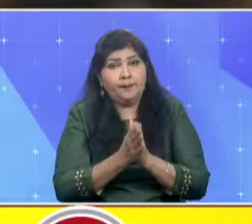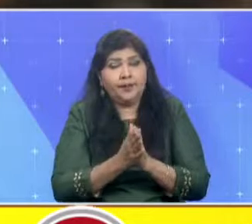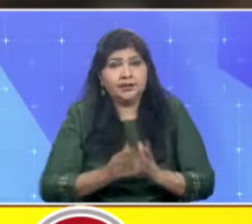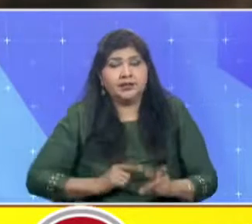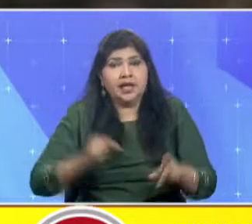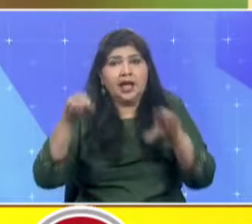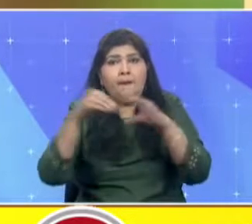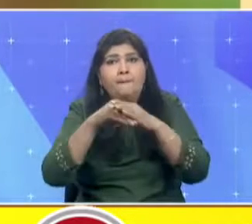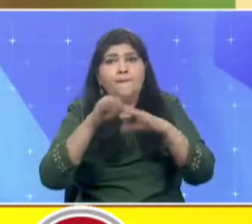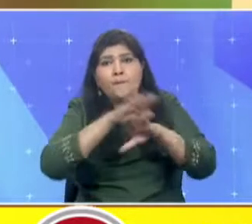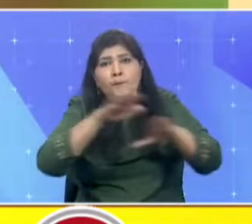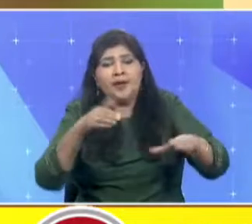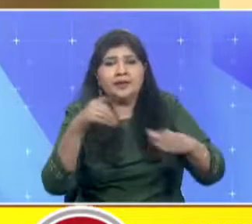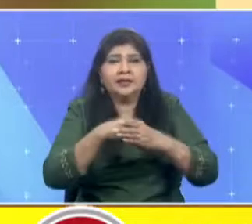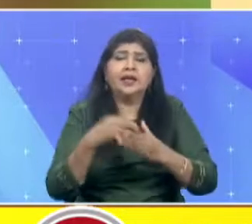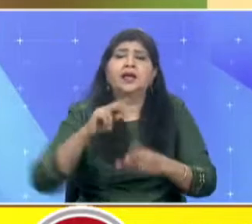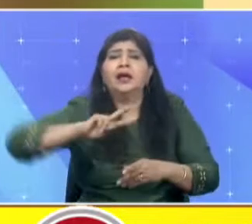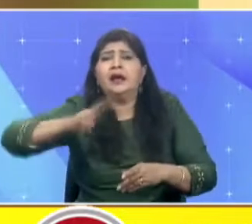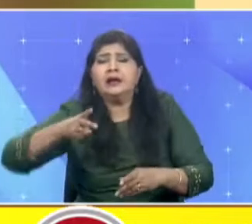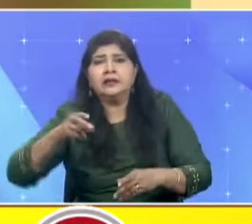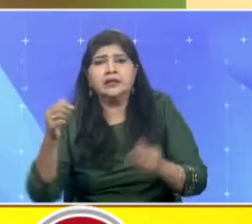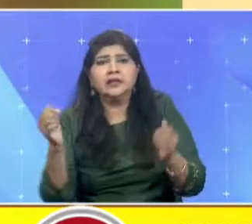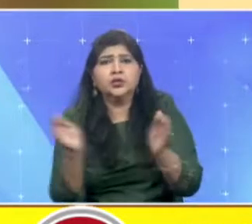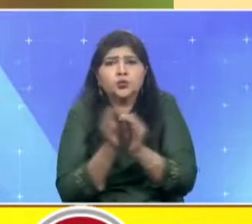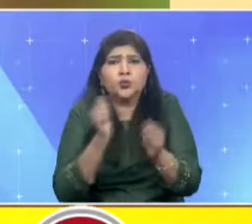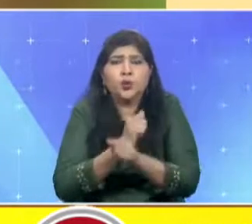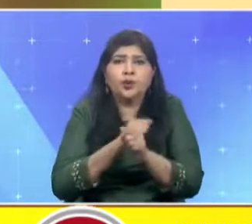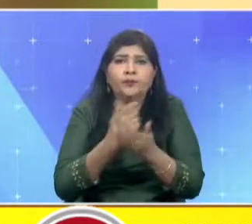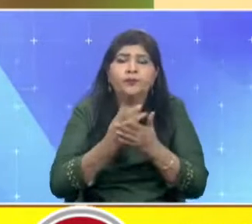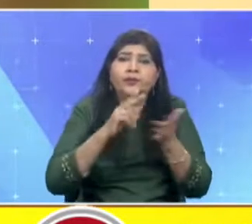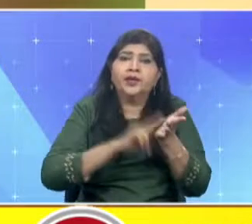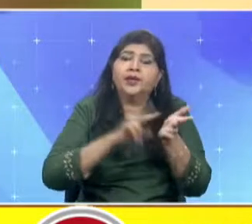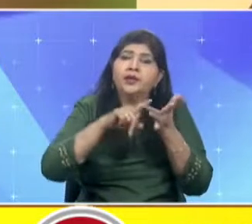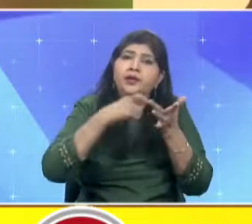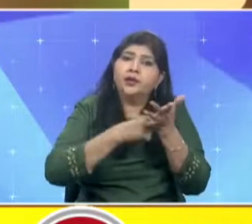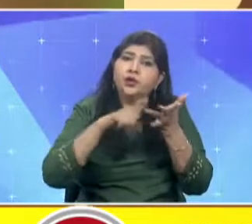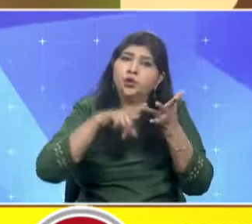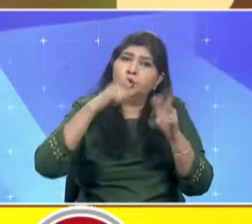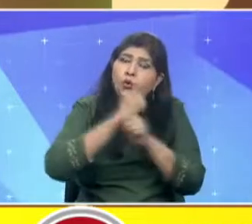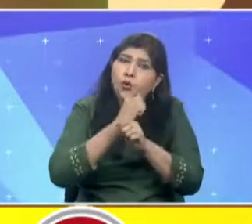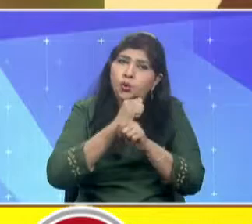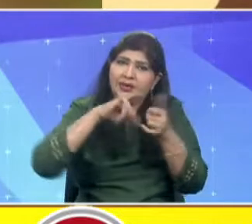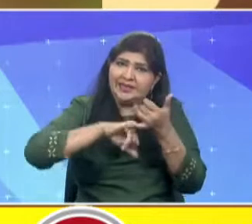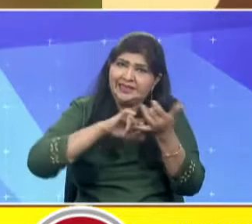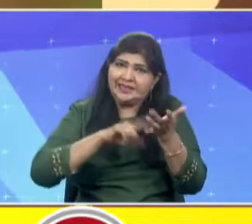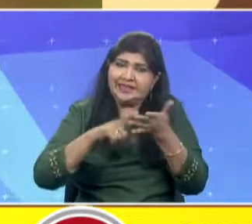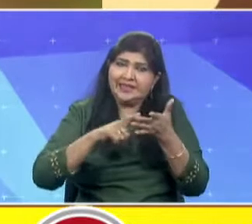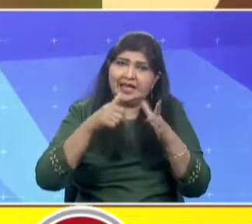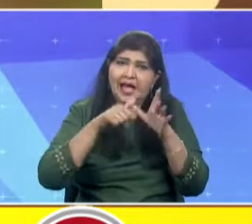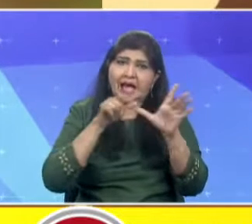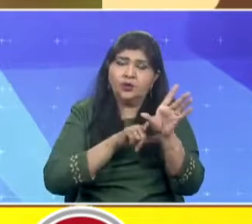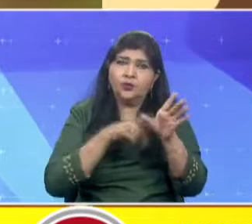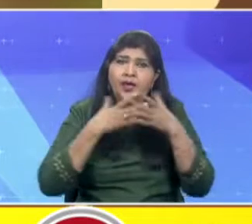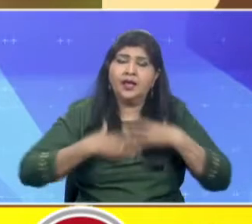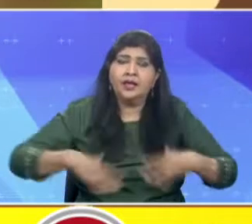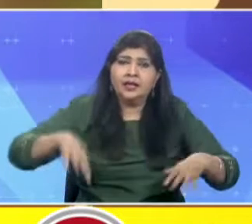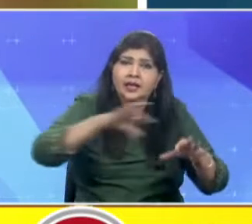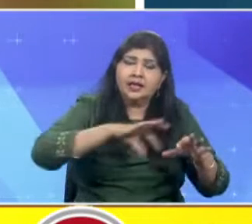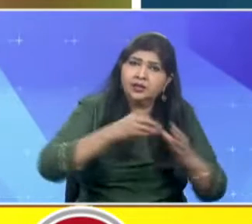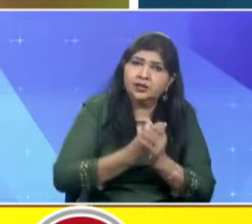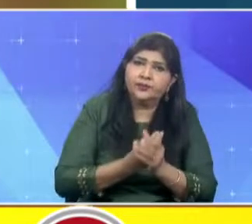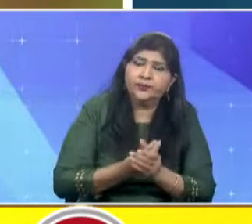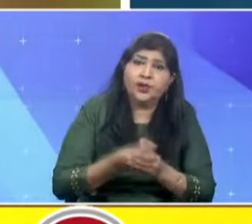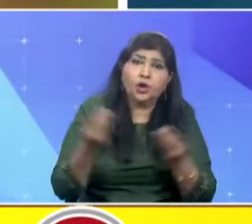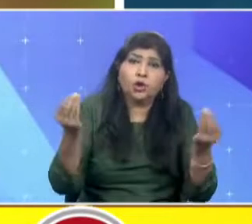एक और स्टार्टअप निरोग स्ट्रीट भी है। आयुर्वेद हेल्थ केयर इकोसिस्टम में